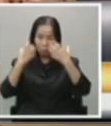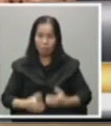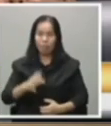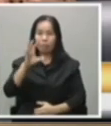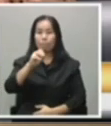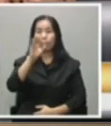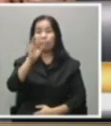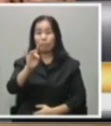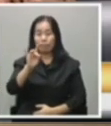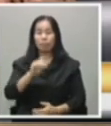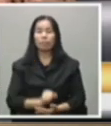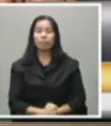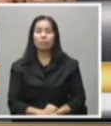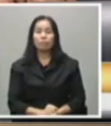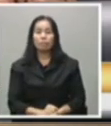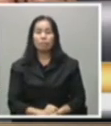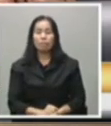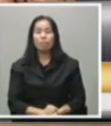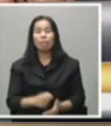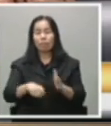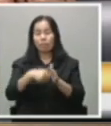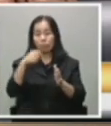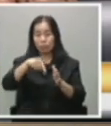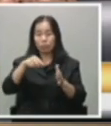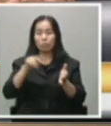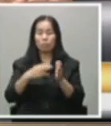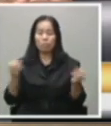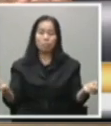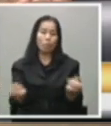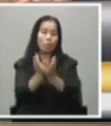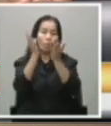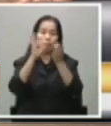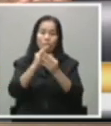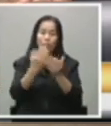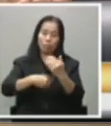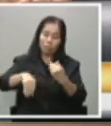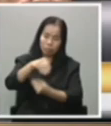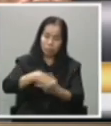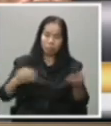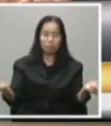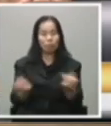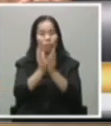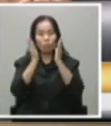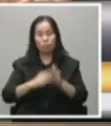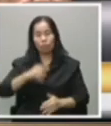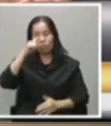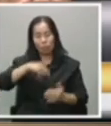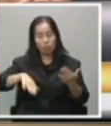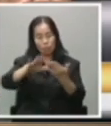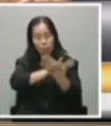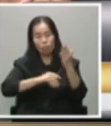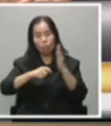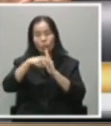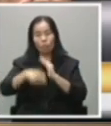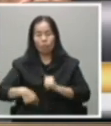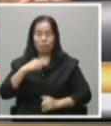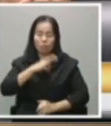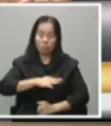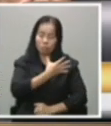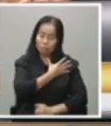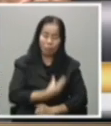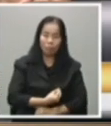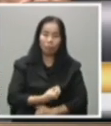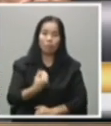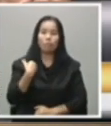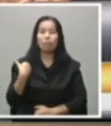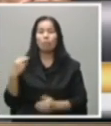คนส่งผลกระทบต่อสภาพสังคมเศรษฐกิจสภาพจิตใจของคนไทยและคนโคราชถือว่าเป็นการ